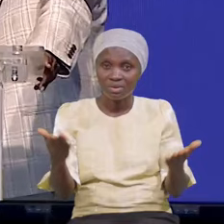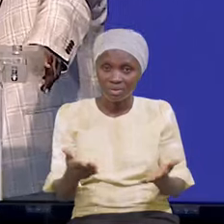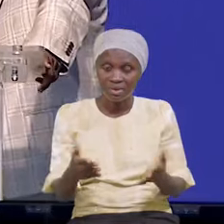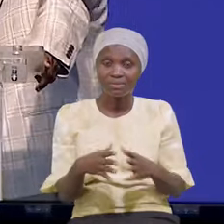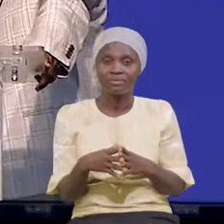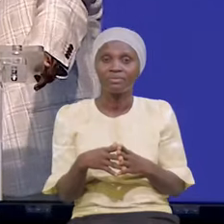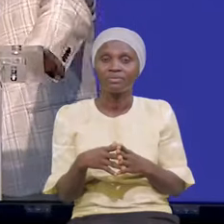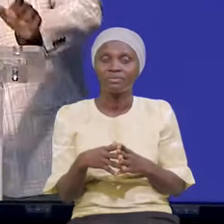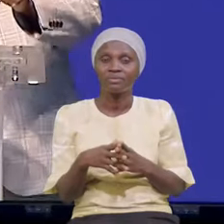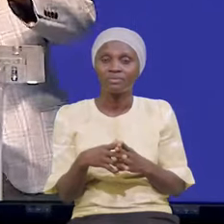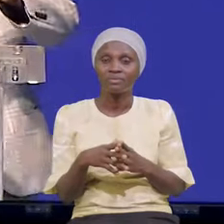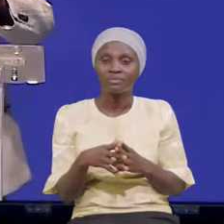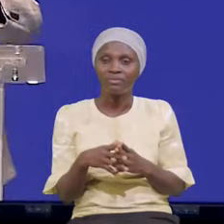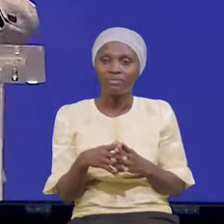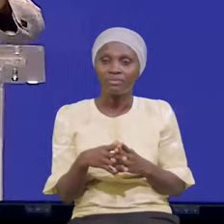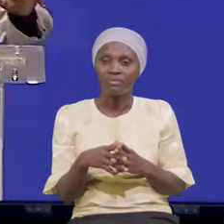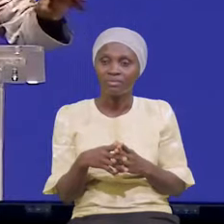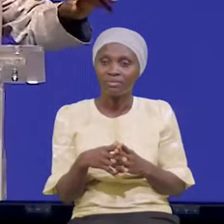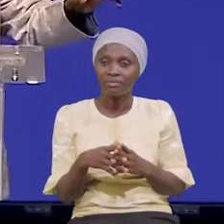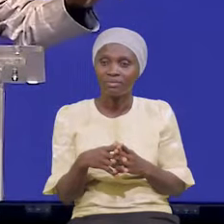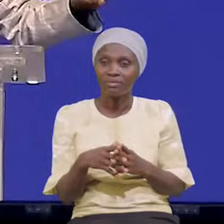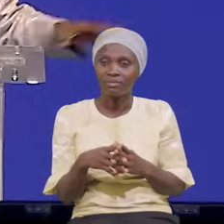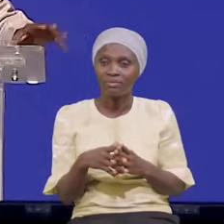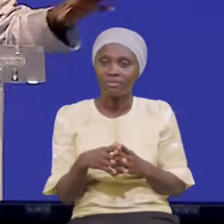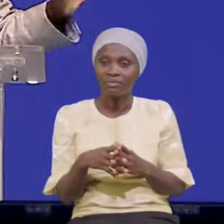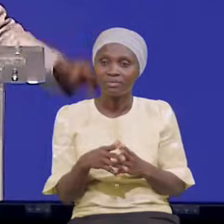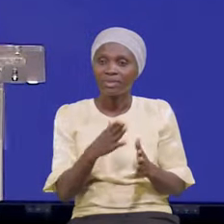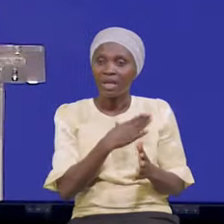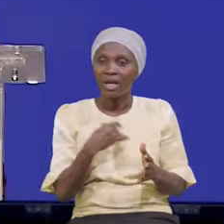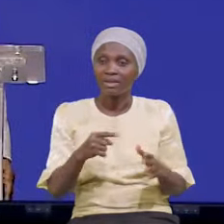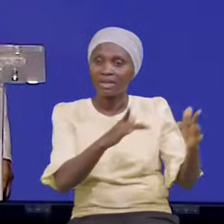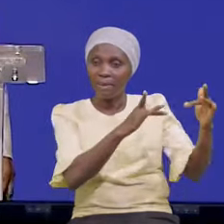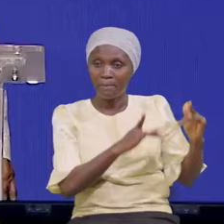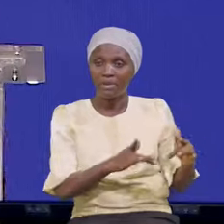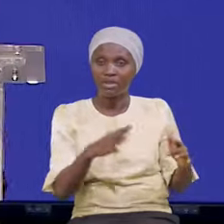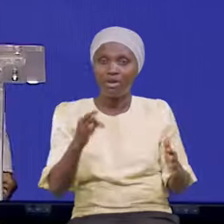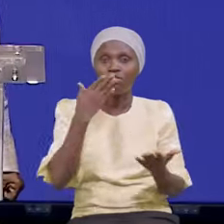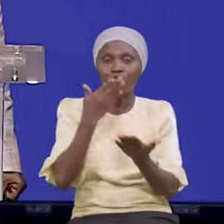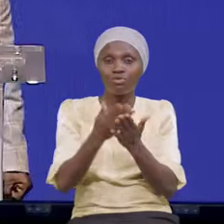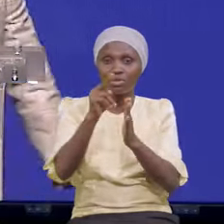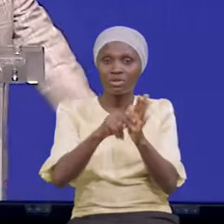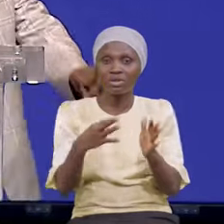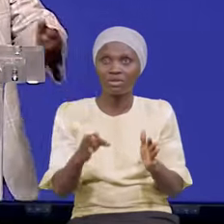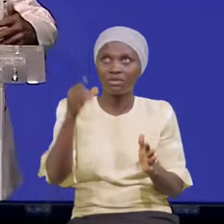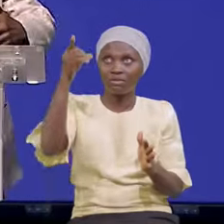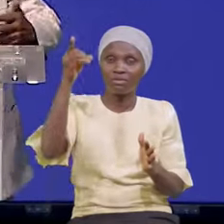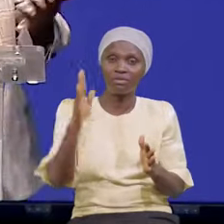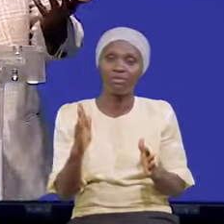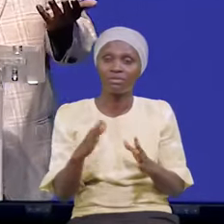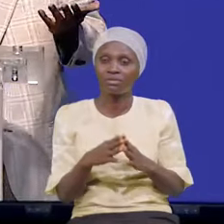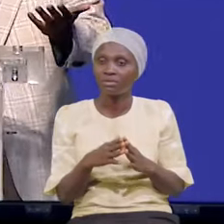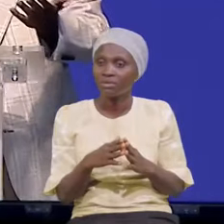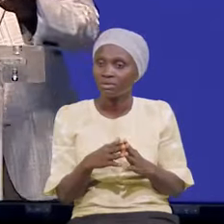వారికి, పశ్చిమ దేశాలకు మాత్రమే కాదు, ఇక్కడ కూడా ఉన్న వారికి ఉంది. And you must see what the goodness of God, దేవుని మంచితనము, దేవుని